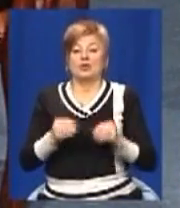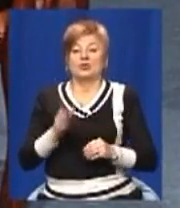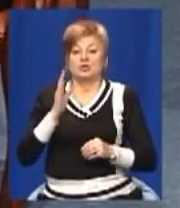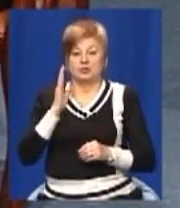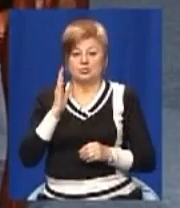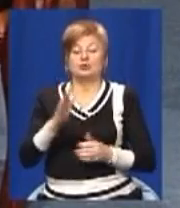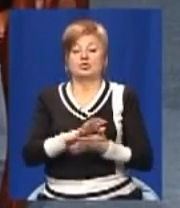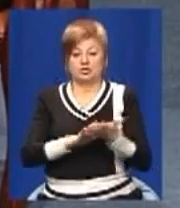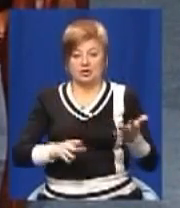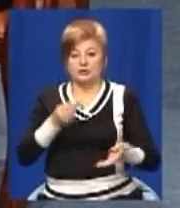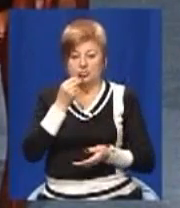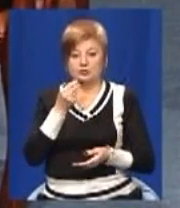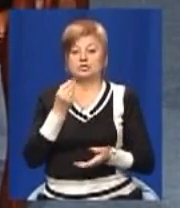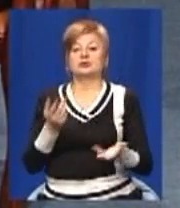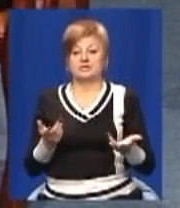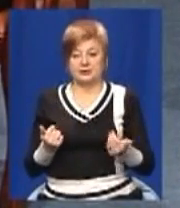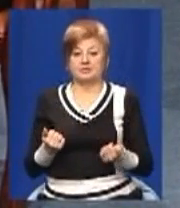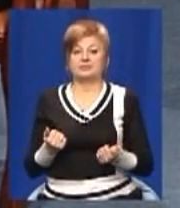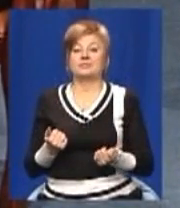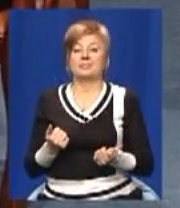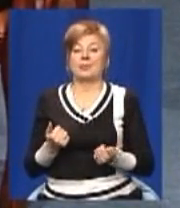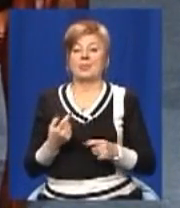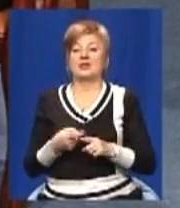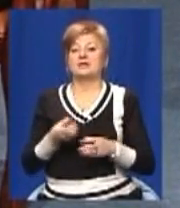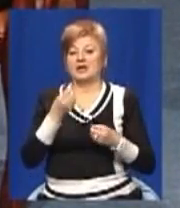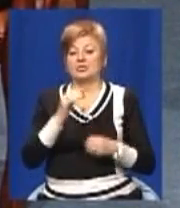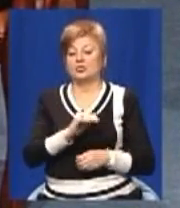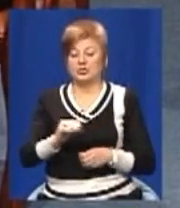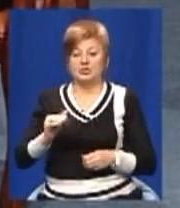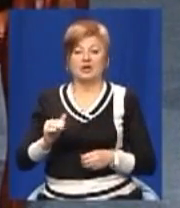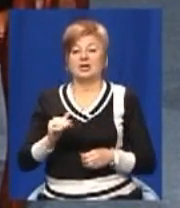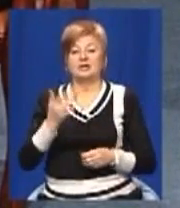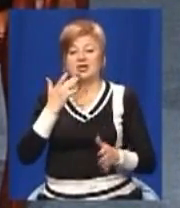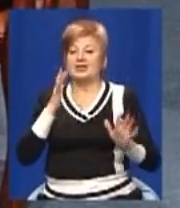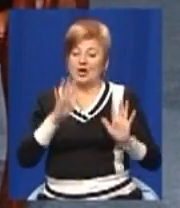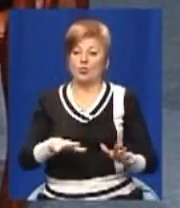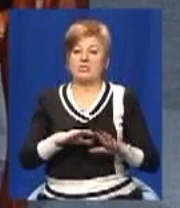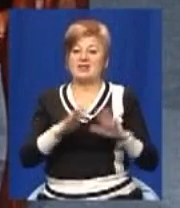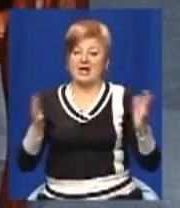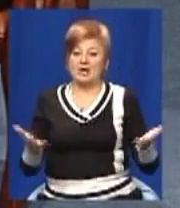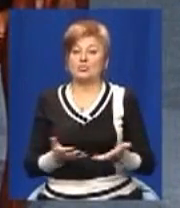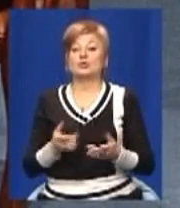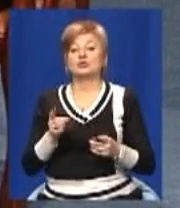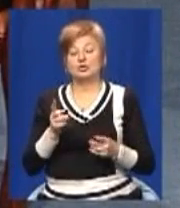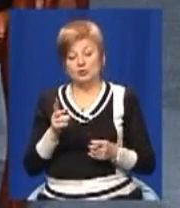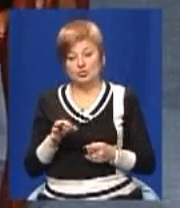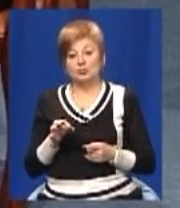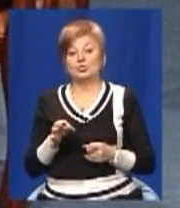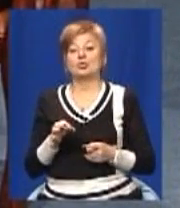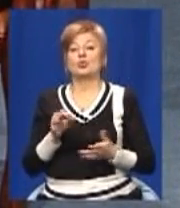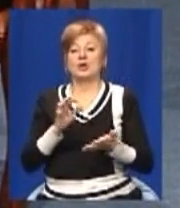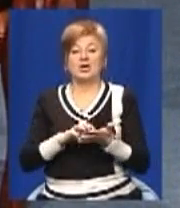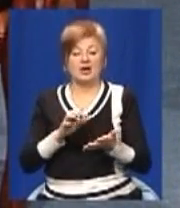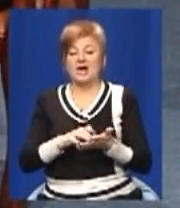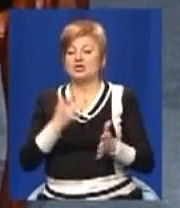надалі його їсти? Так. Ну, це добре, бо багато дітей також не полюбляє гарбуз у будь-якому вигляді, тож і гарбузову